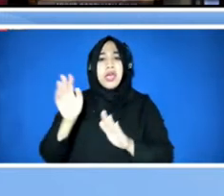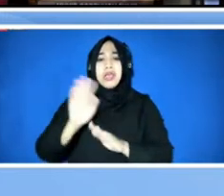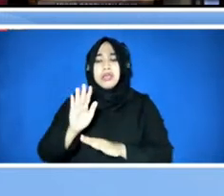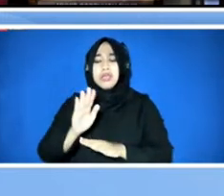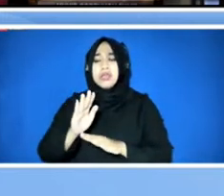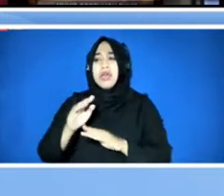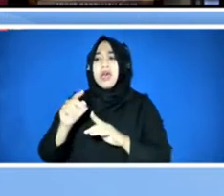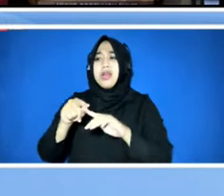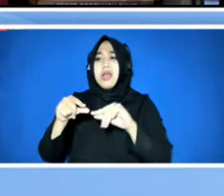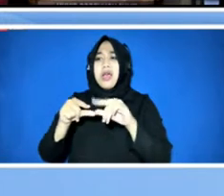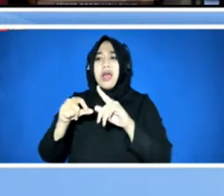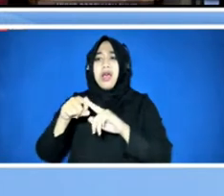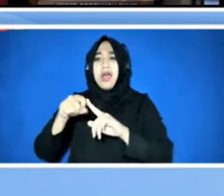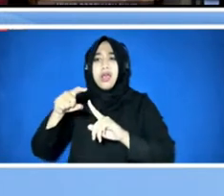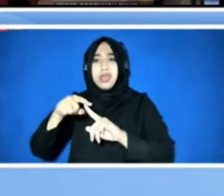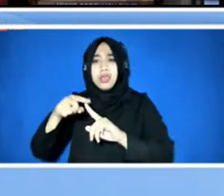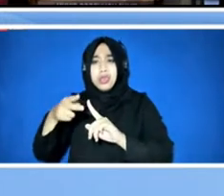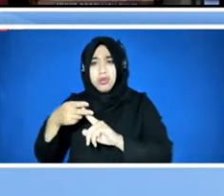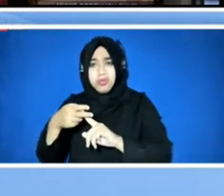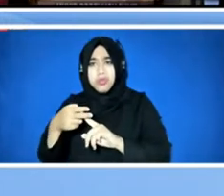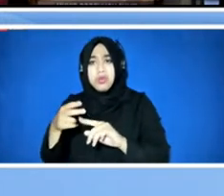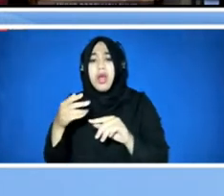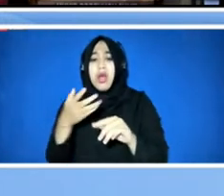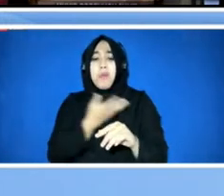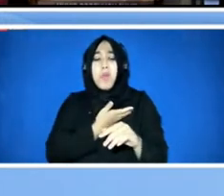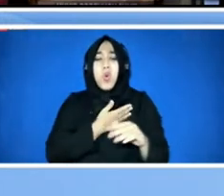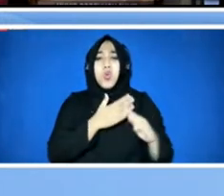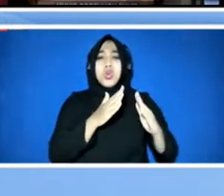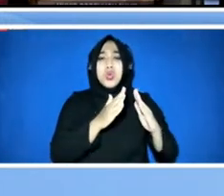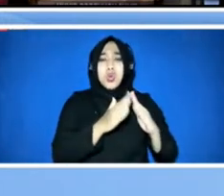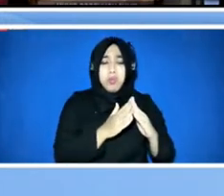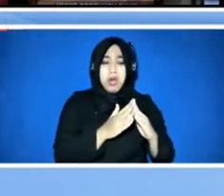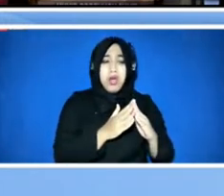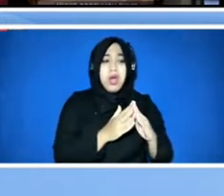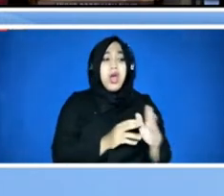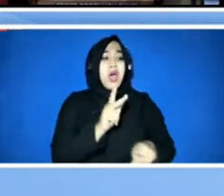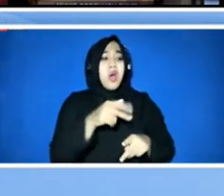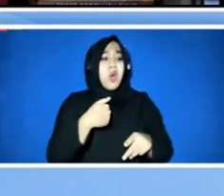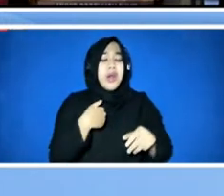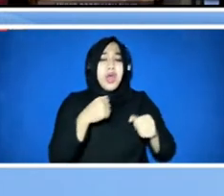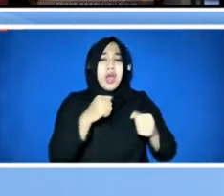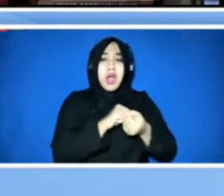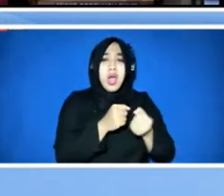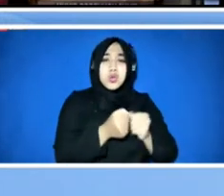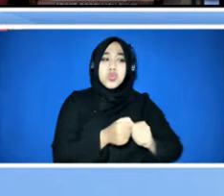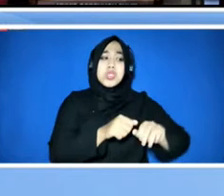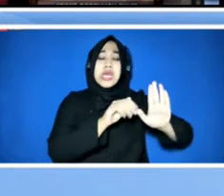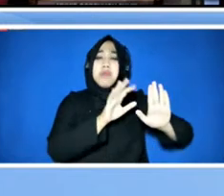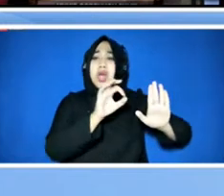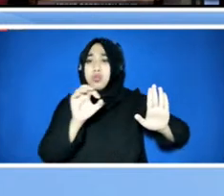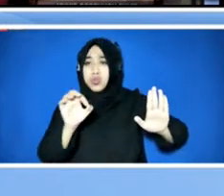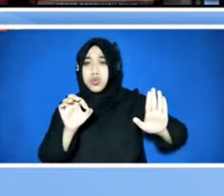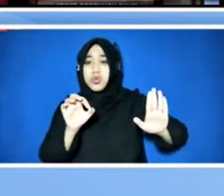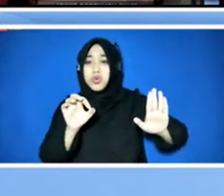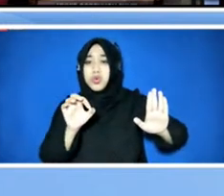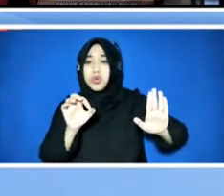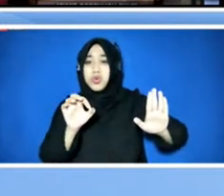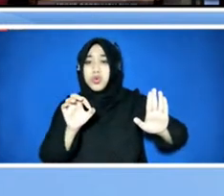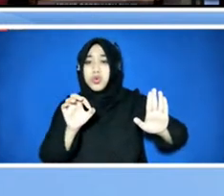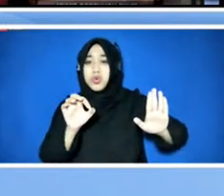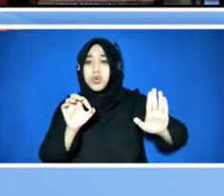kasus 5.000 dan kontak tracingnya itu harus 15, kita bicara 75.000 orang yang harus kita